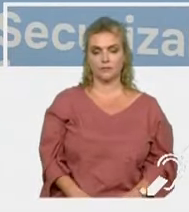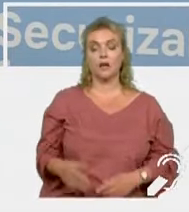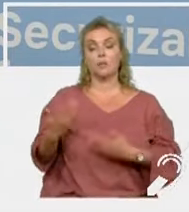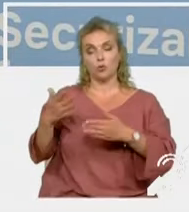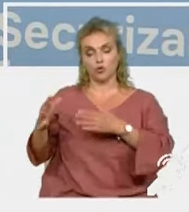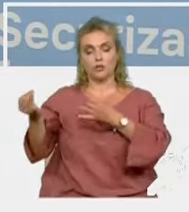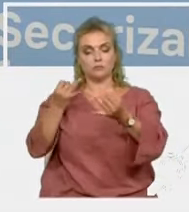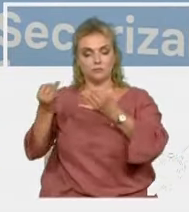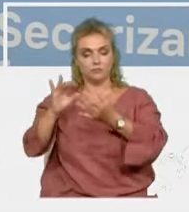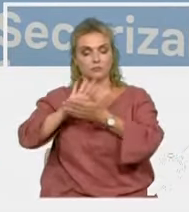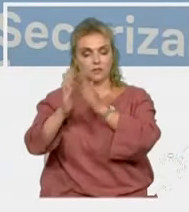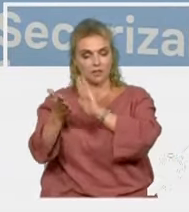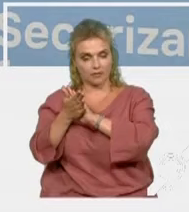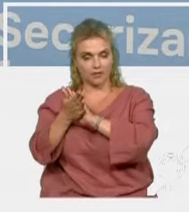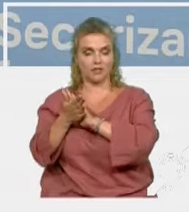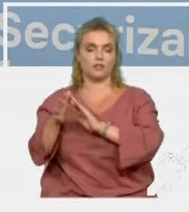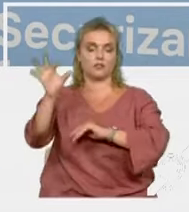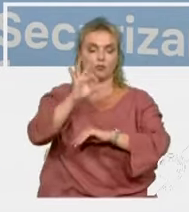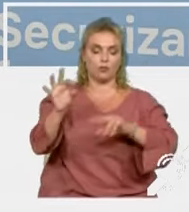Negocierile au fost